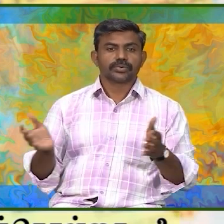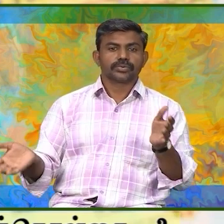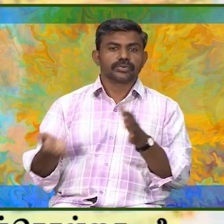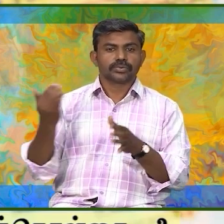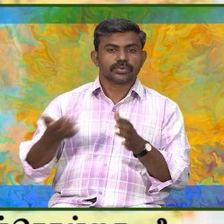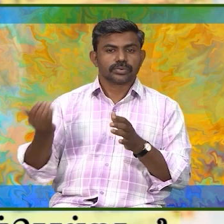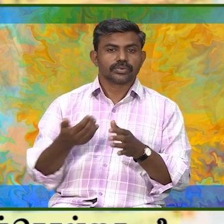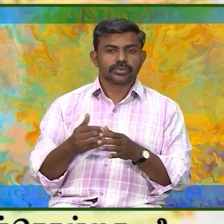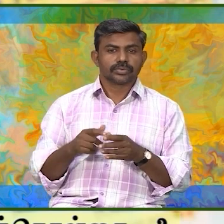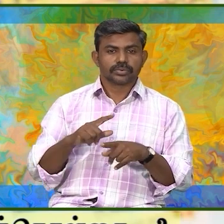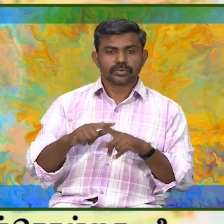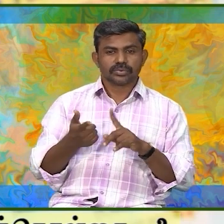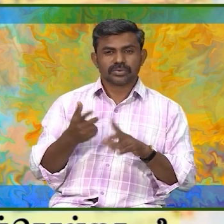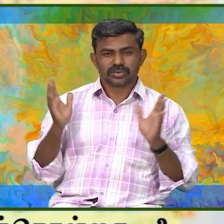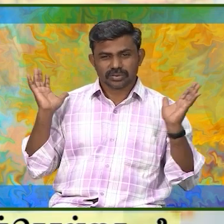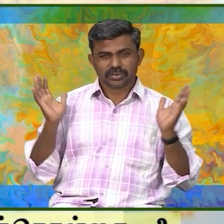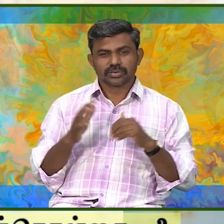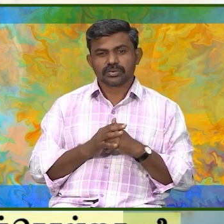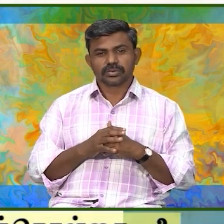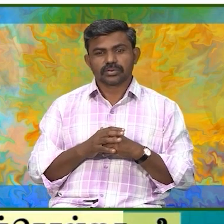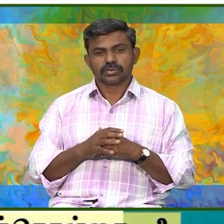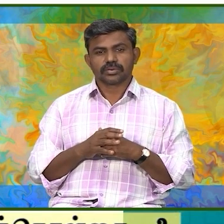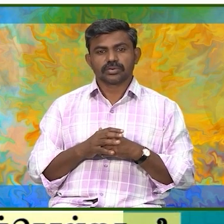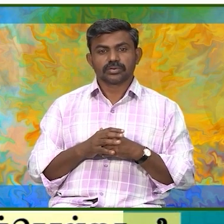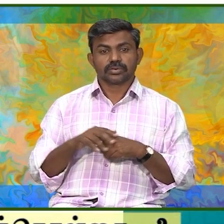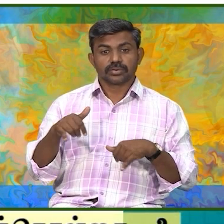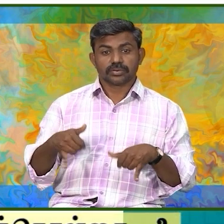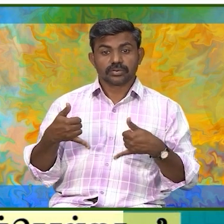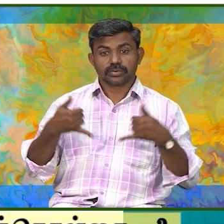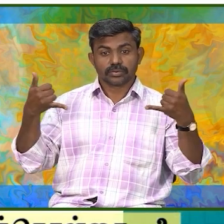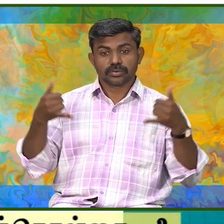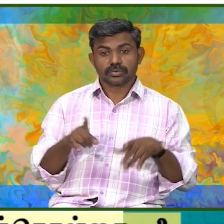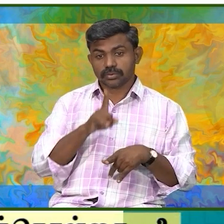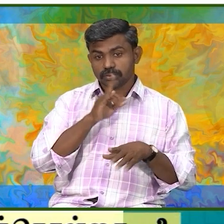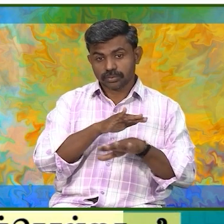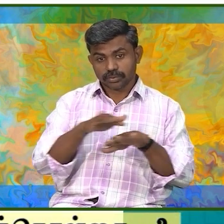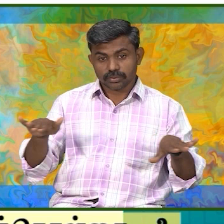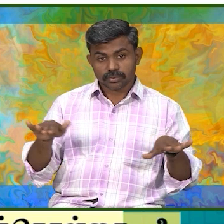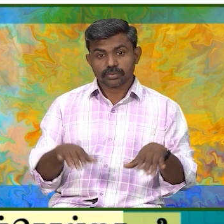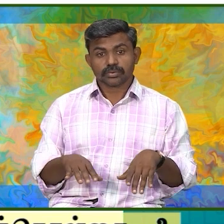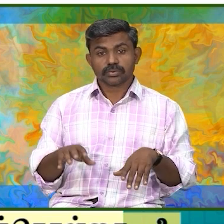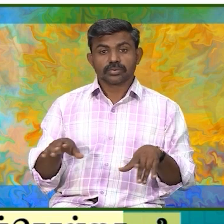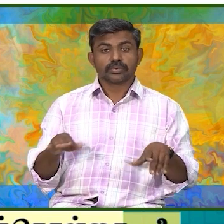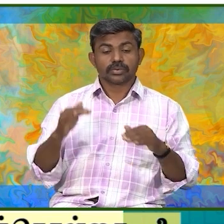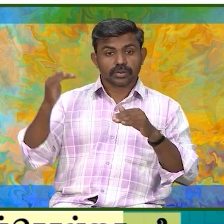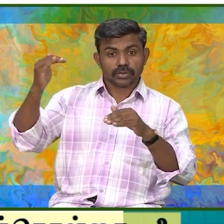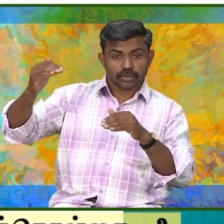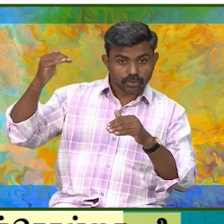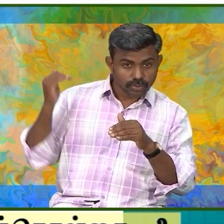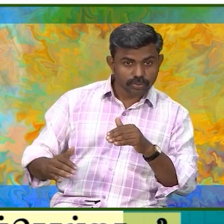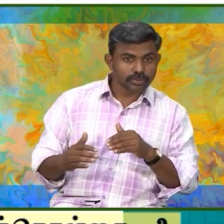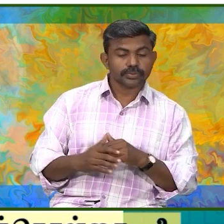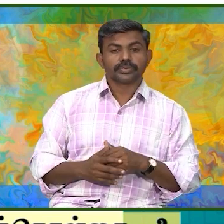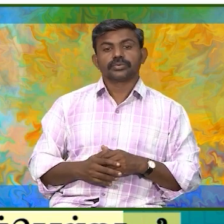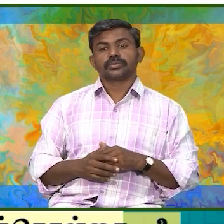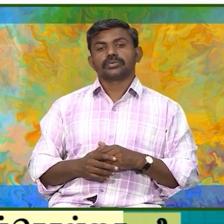வாங்கி குவிப்பதனால் சண்டையும் சச்சரவும் தான் வரும். அதனால தான் இந்தியாவினுடைய அடிப்படை கொள்கையில் ஆயுத குறைப்பு அப்படிங்கிறது ஒரு